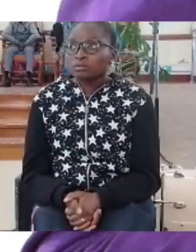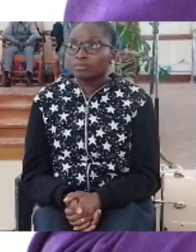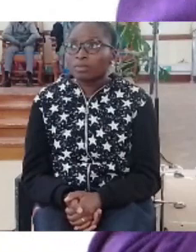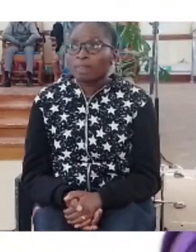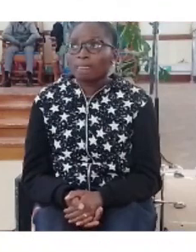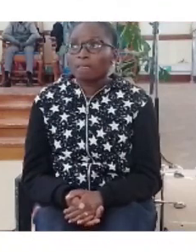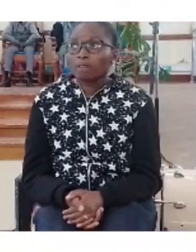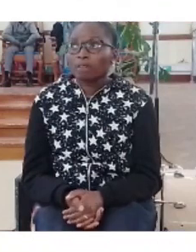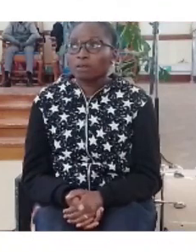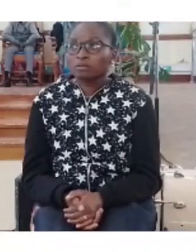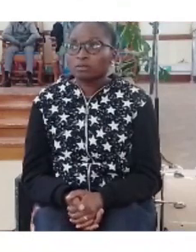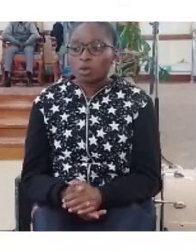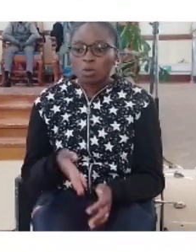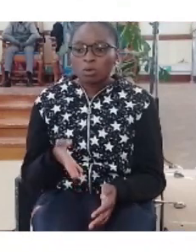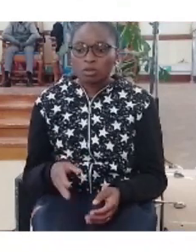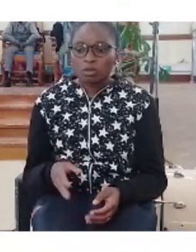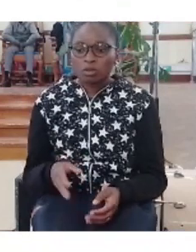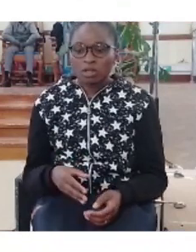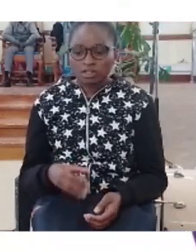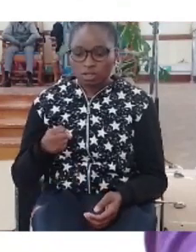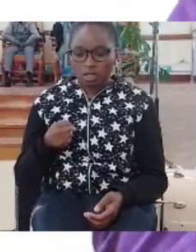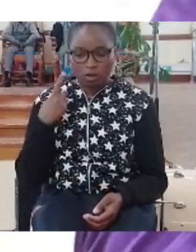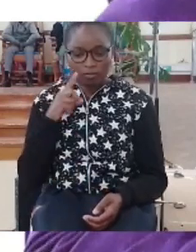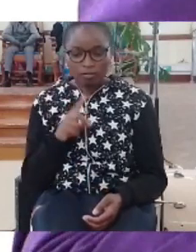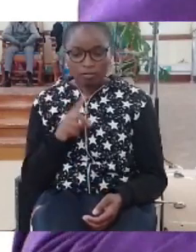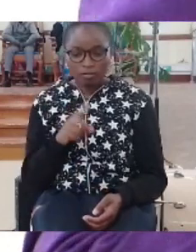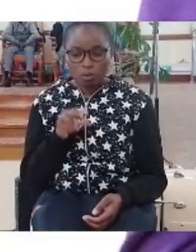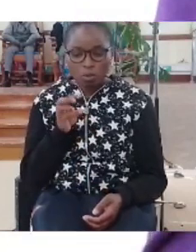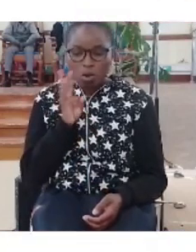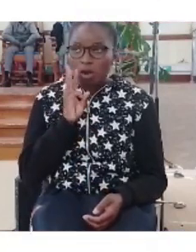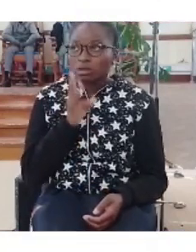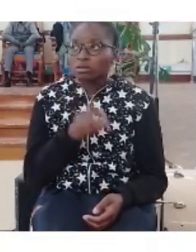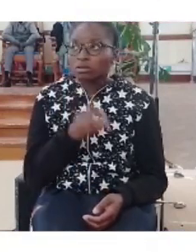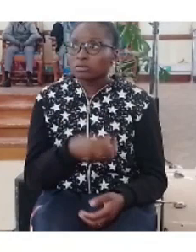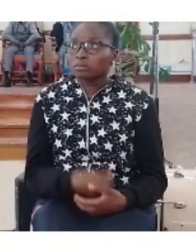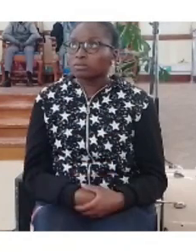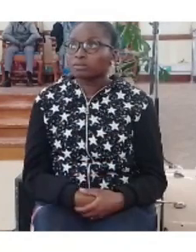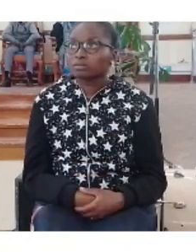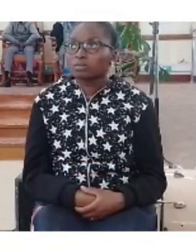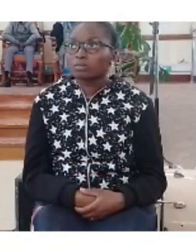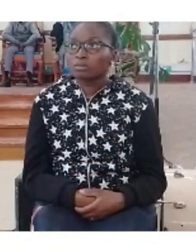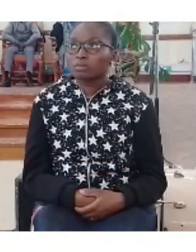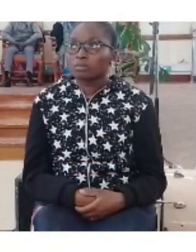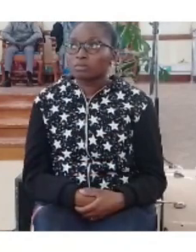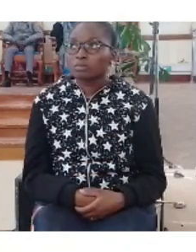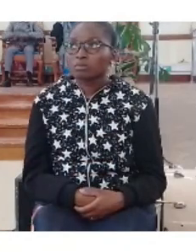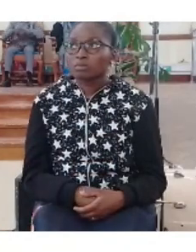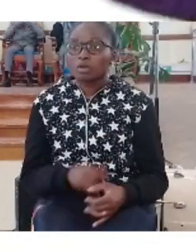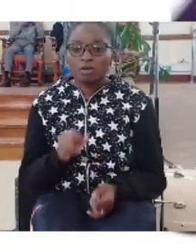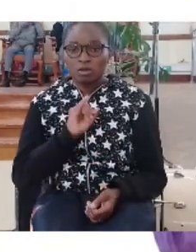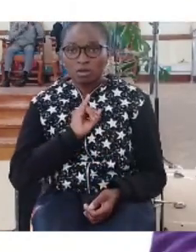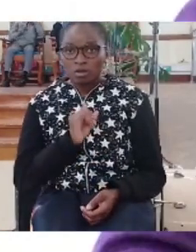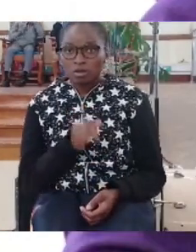mae. Na kyo ya mudhegi. Kero kogeke kegi ya kyori ya mudhamaki. Mudhamaki nyedete. Kolo wanegwe daga kwereheria.